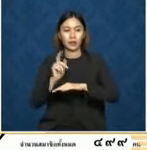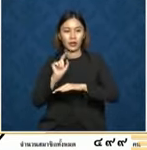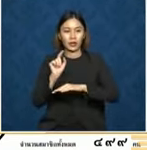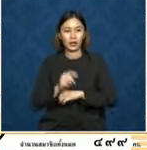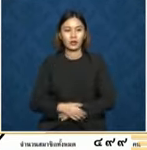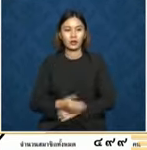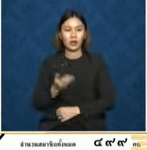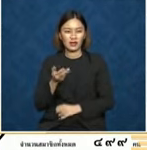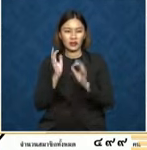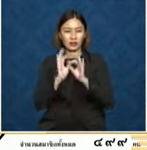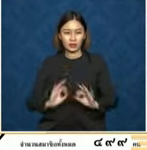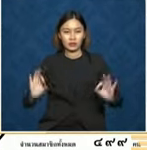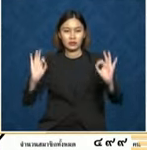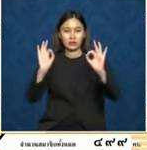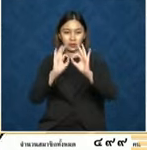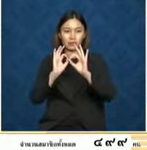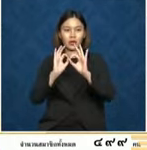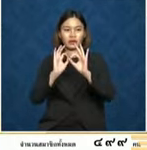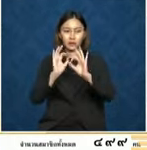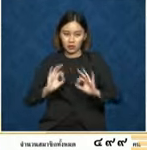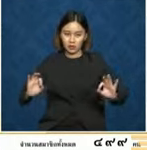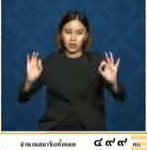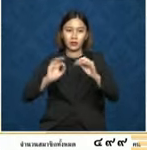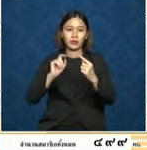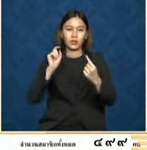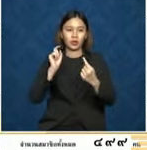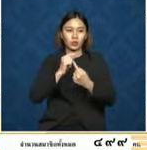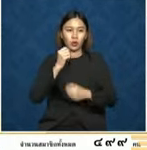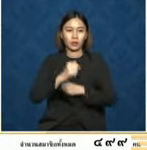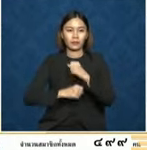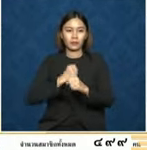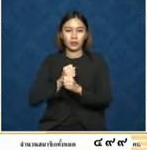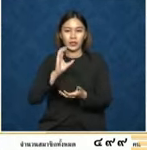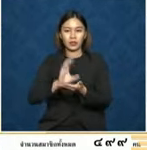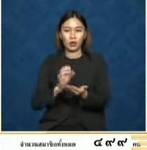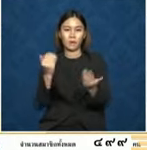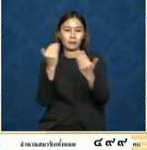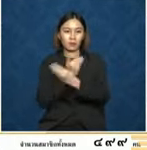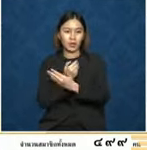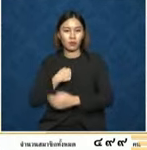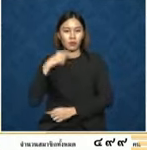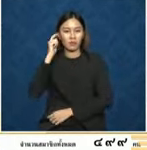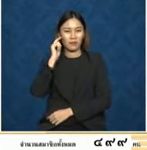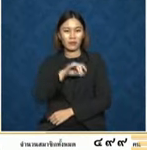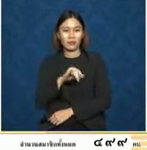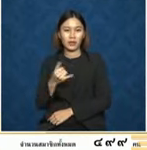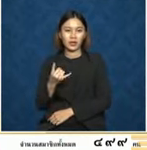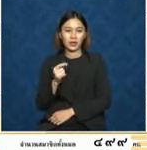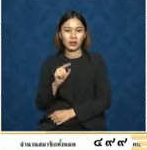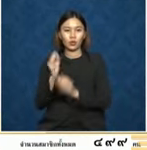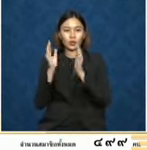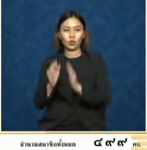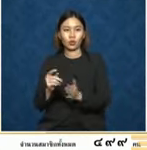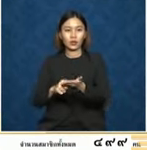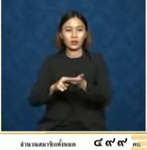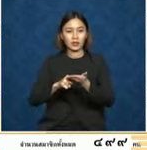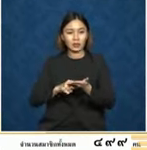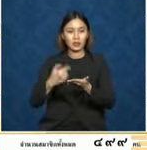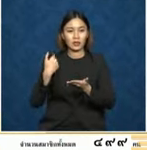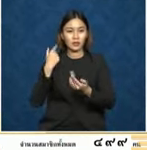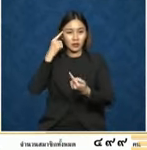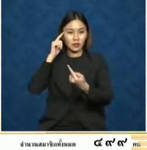อันนี้เป็นเรื่องใหญ่นะครับผมถือว่าเป็นเรื่องที่ใหญ่มากในการที่เราจะเปลี่ยนแปลงปีงบประมาณคือผมไม่แน่ใจครับว่าทางผู้เสนอได้มีธ